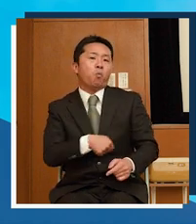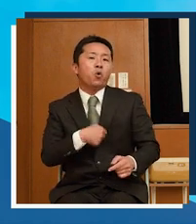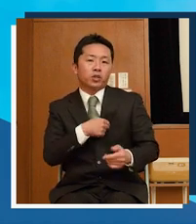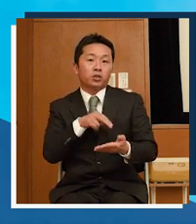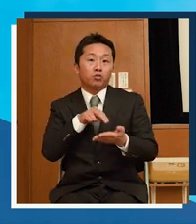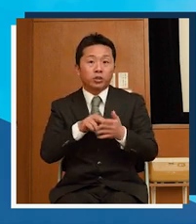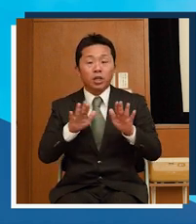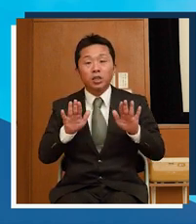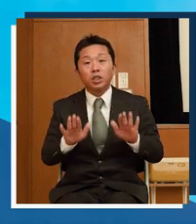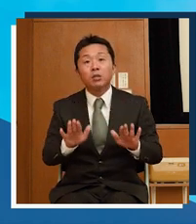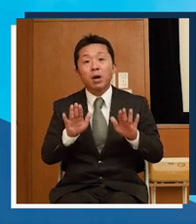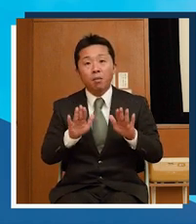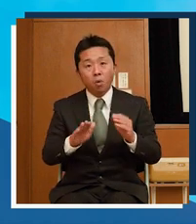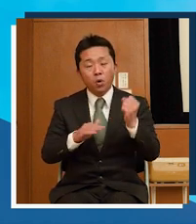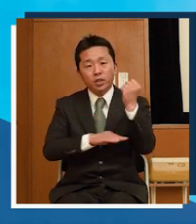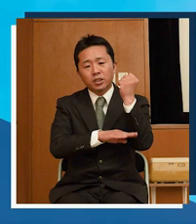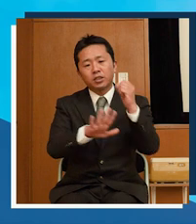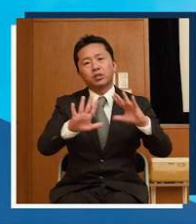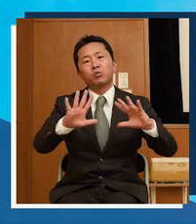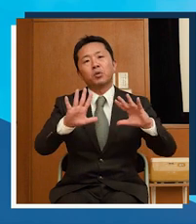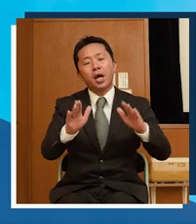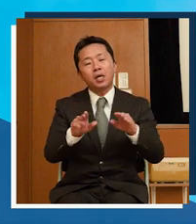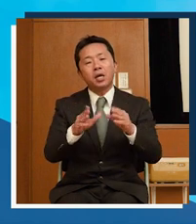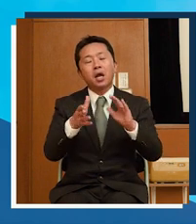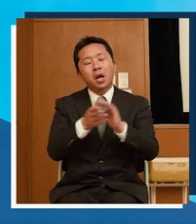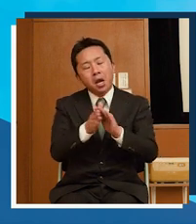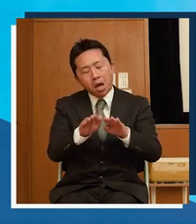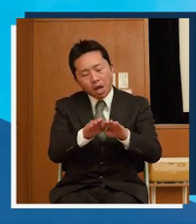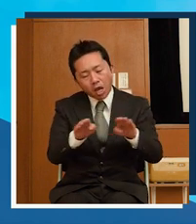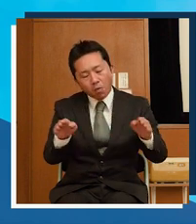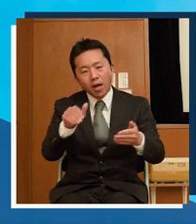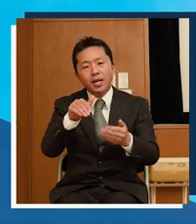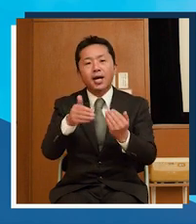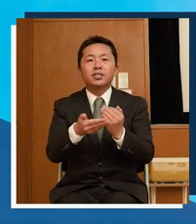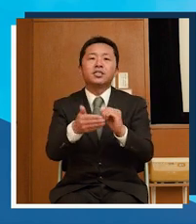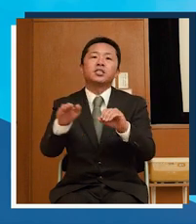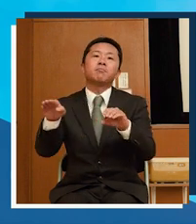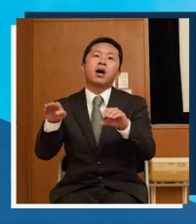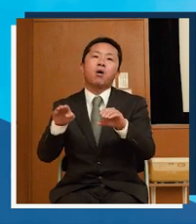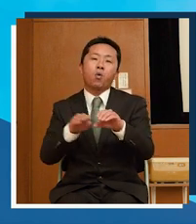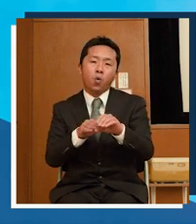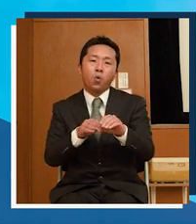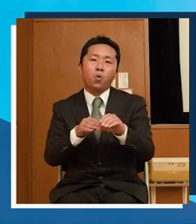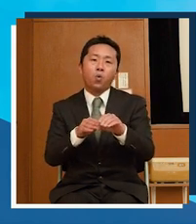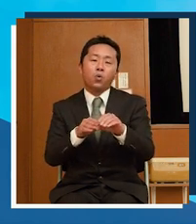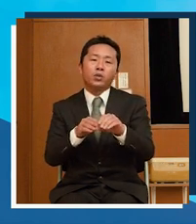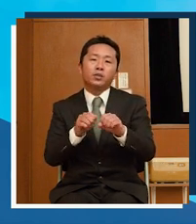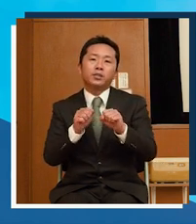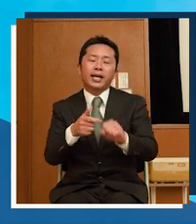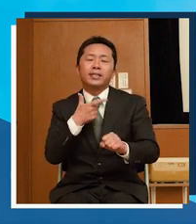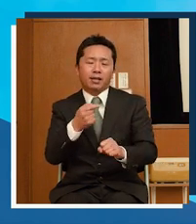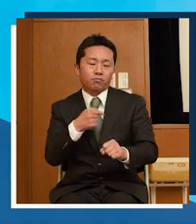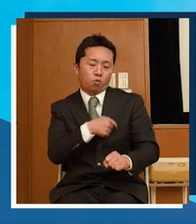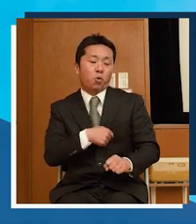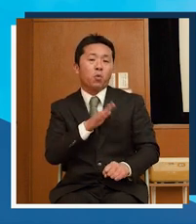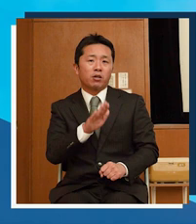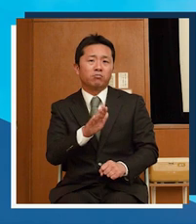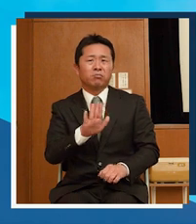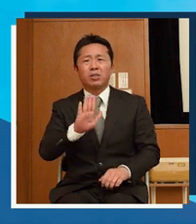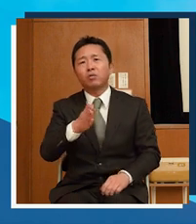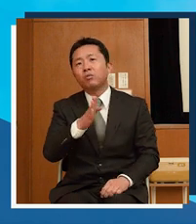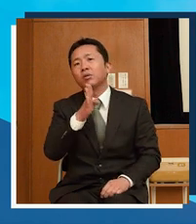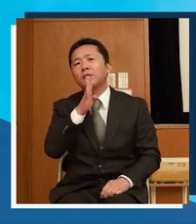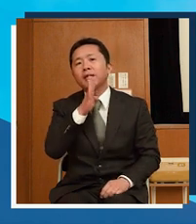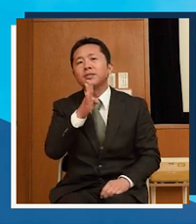して今でも基地のない平和の島沖縄を取り戻したいという願いを持っていますしかし現実的に